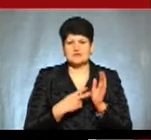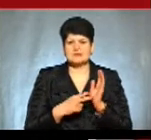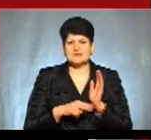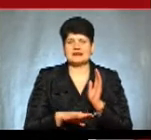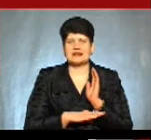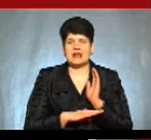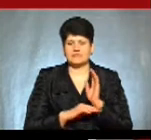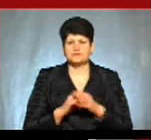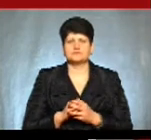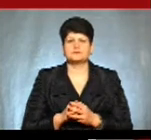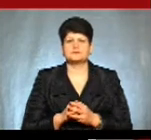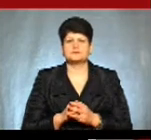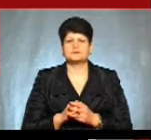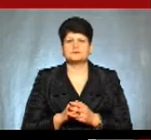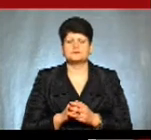дерев.